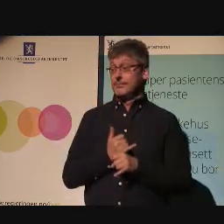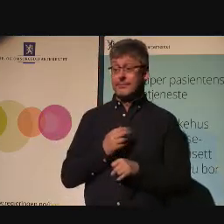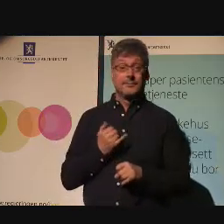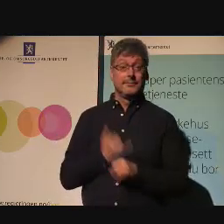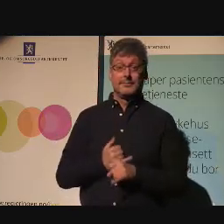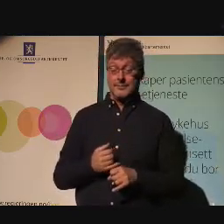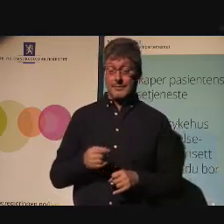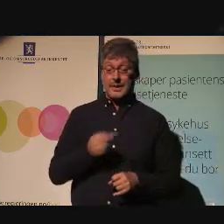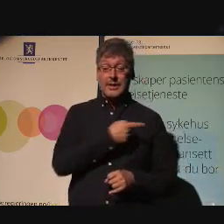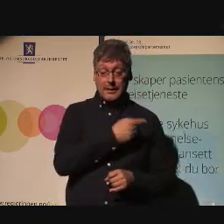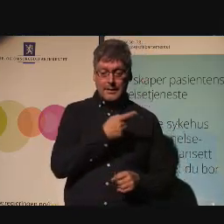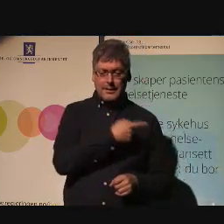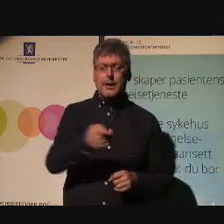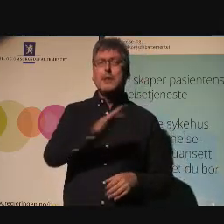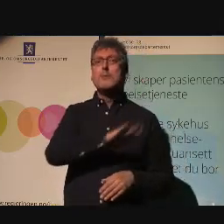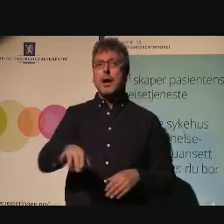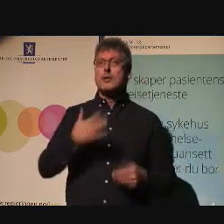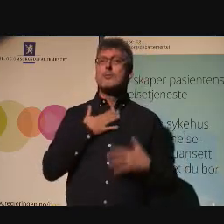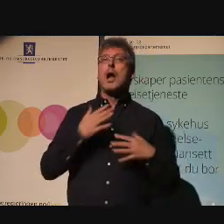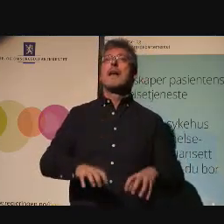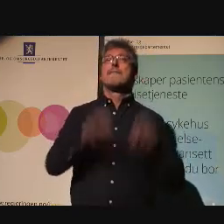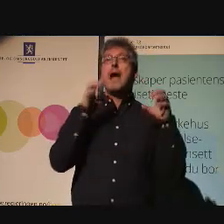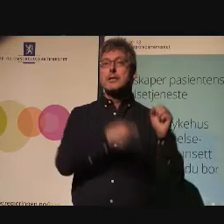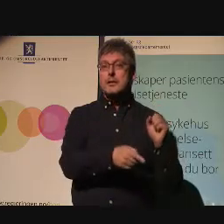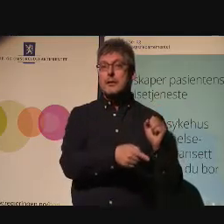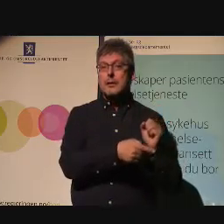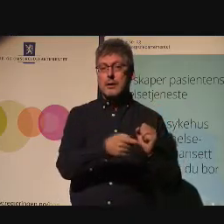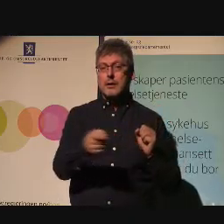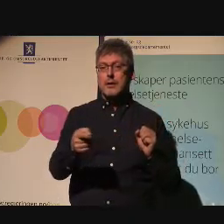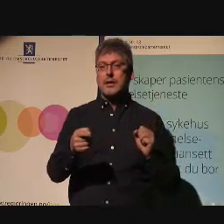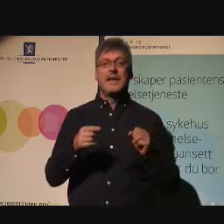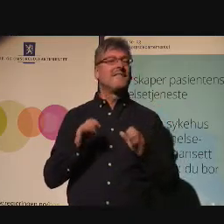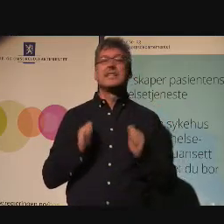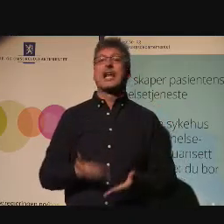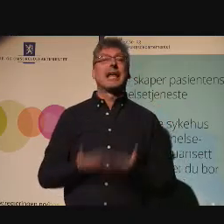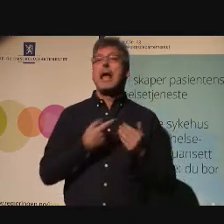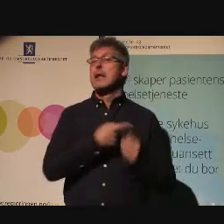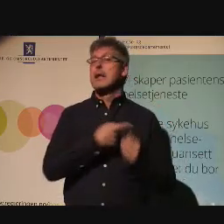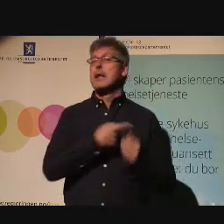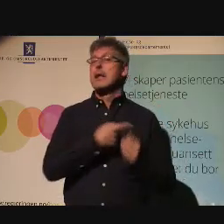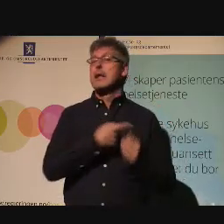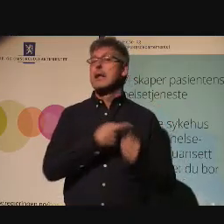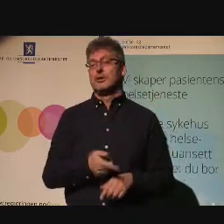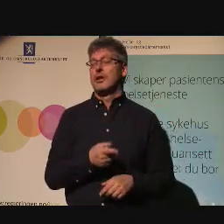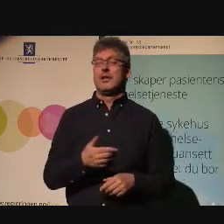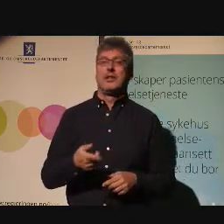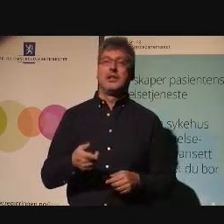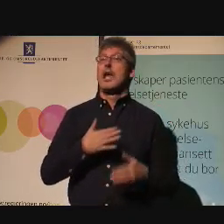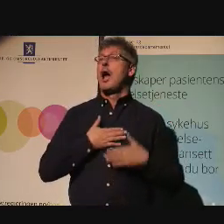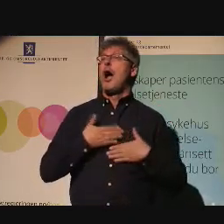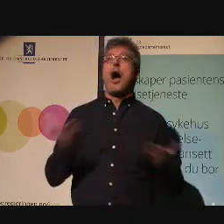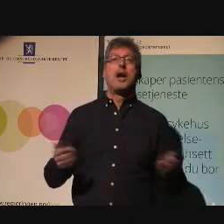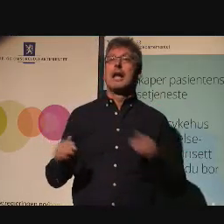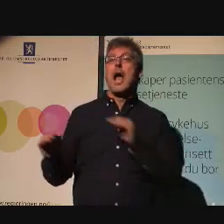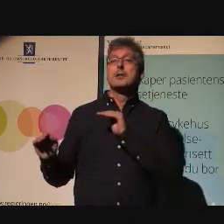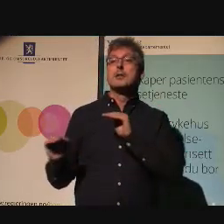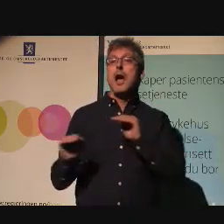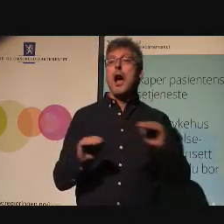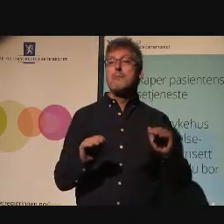At de barna som har det aller verst, de skal vi ikke hjelpe fordi de ikke har en